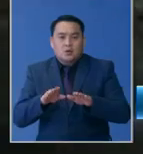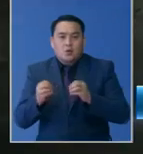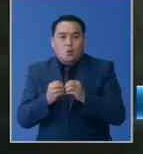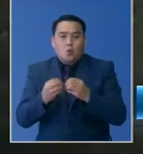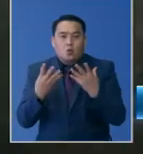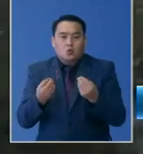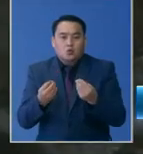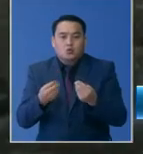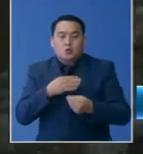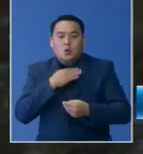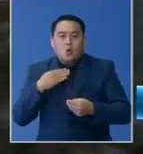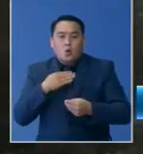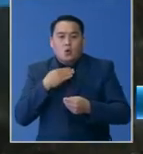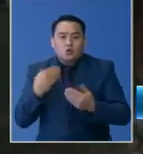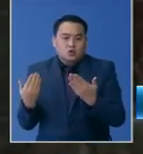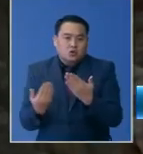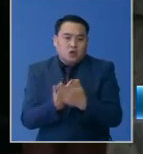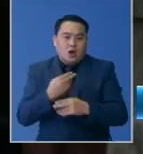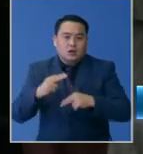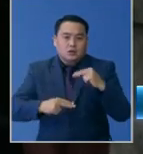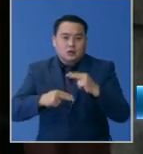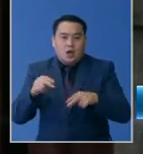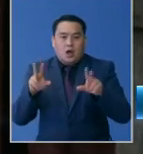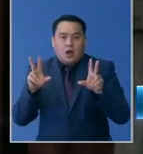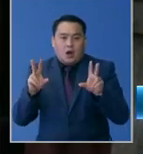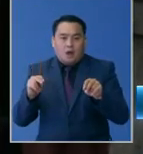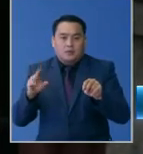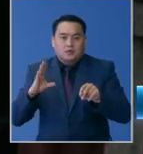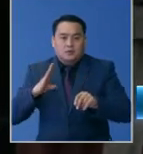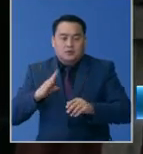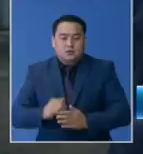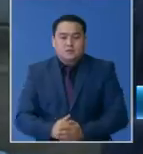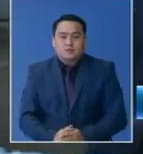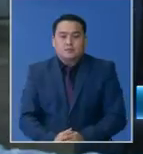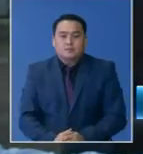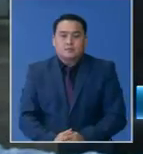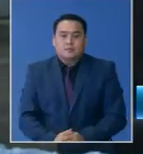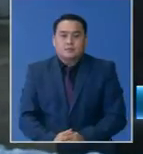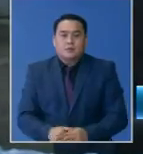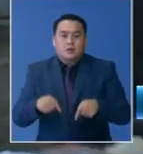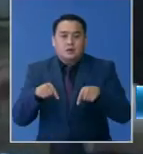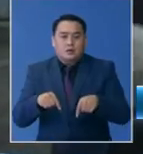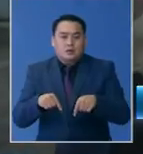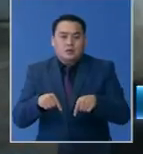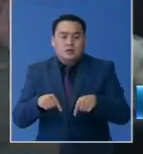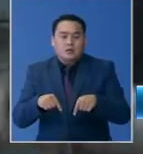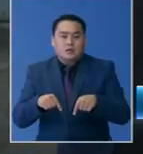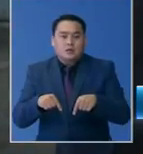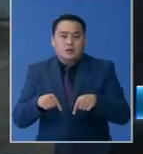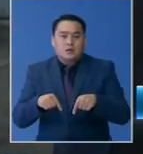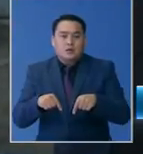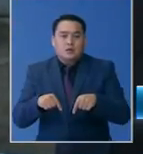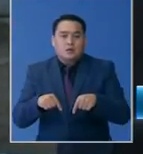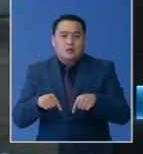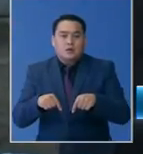ішінде ұсақ мал сойылатын орынды жаңалап салып шығам деп уағда берді. Здесь заасфальтируем и согласно всем госнормам. Мына жерге